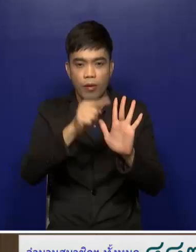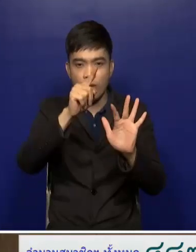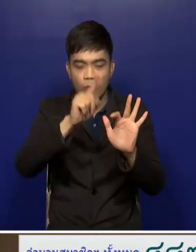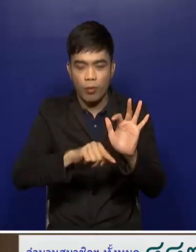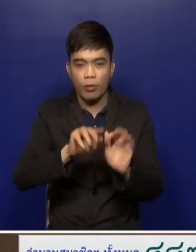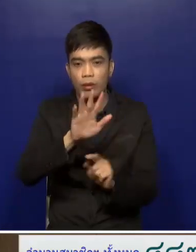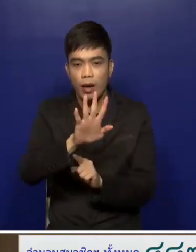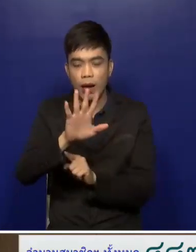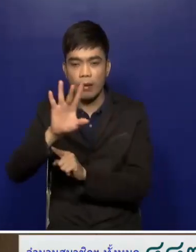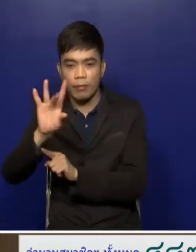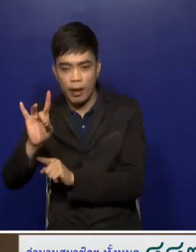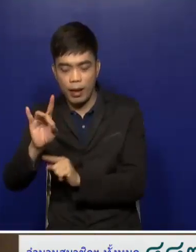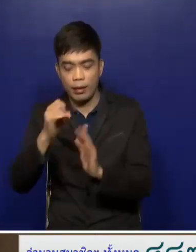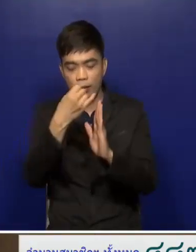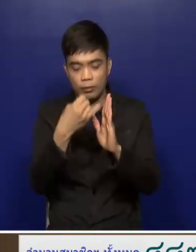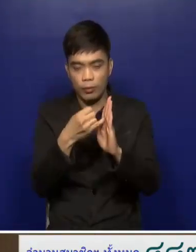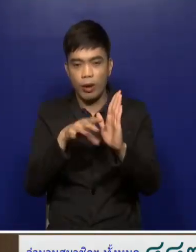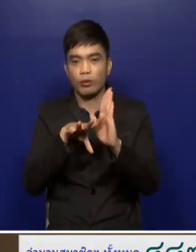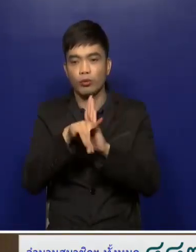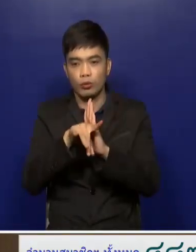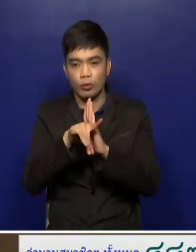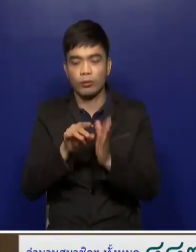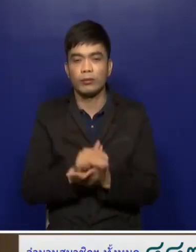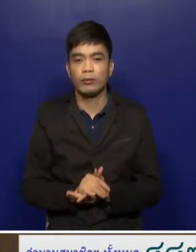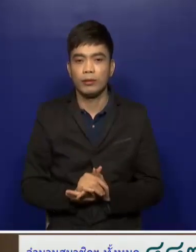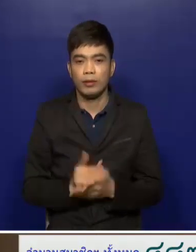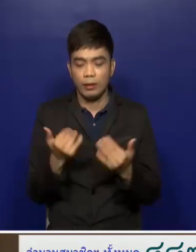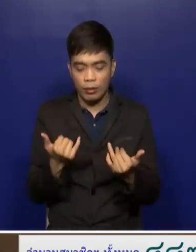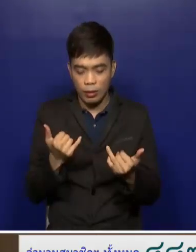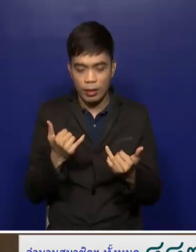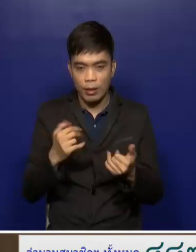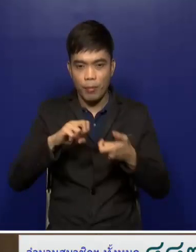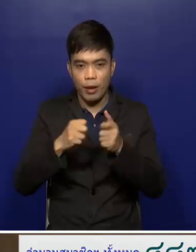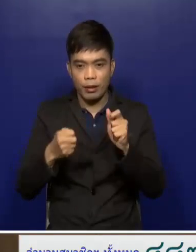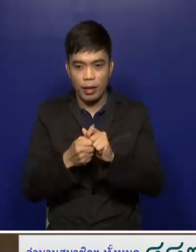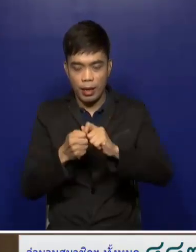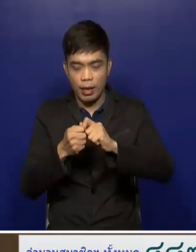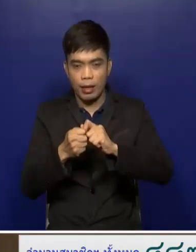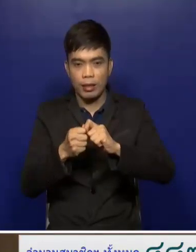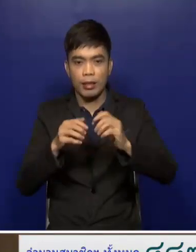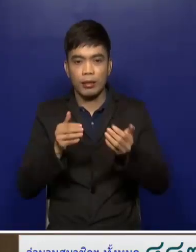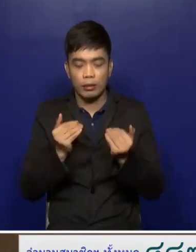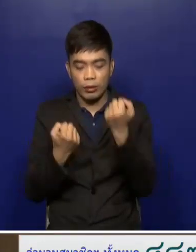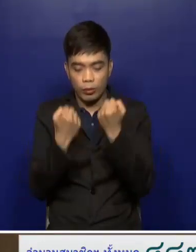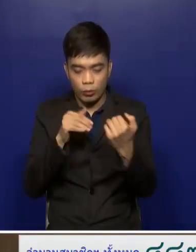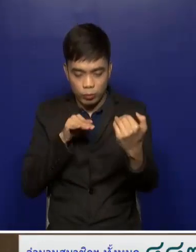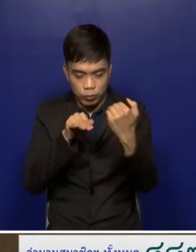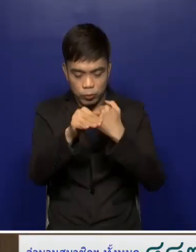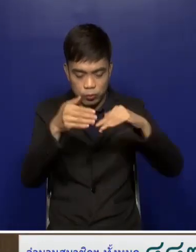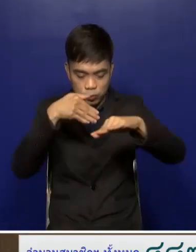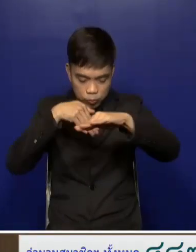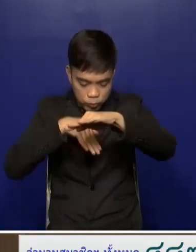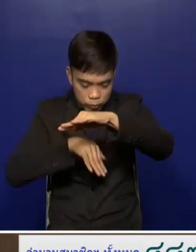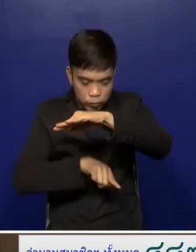ชลบุรีปัญหาเรื่องการจราจรบริเวณทางลอดอุโมงค์โรงกุ้งและบริเวณทางลอดอุโมงค์วัดอัม